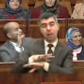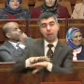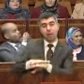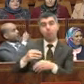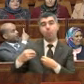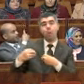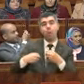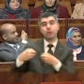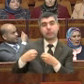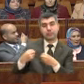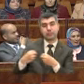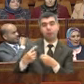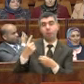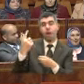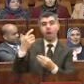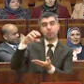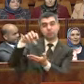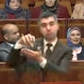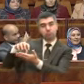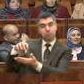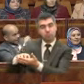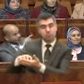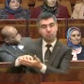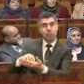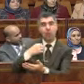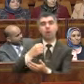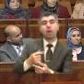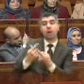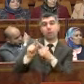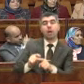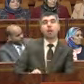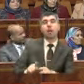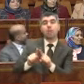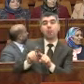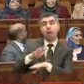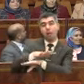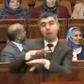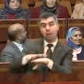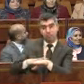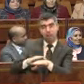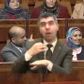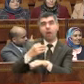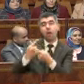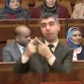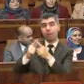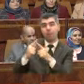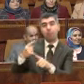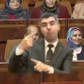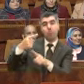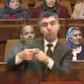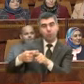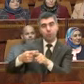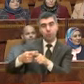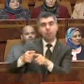2 العمالات المتبقية اللي هي عمالات كبيرة، عمالة مقاطعة الحي الحسني وعمالة مقاطعة عين الشق، إضافة إلى عمالة